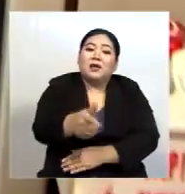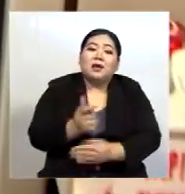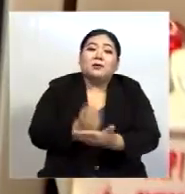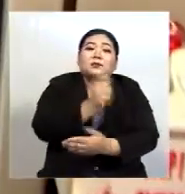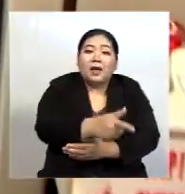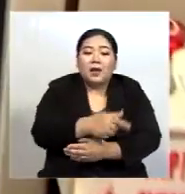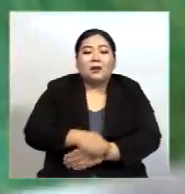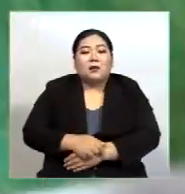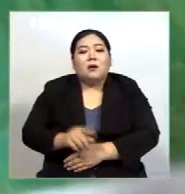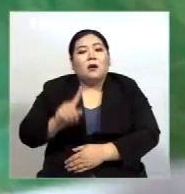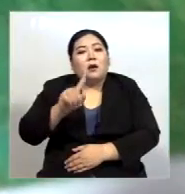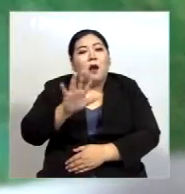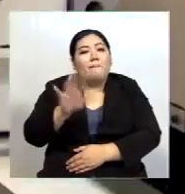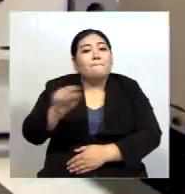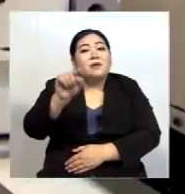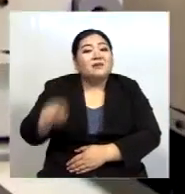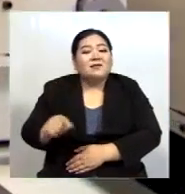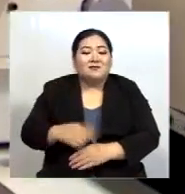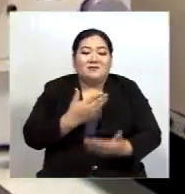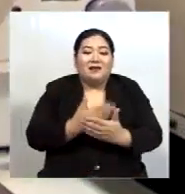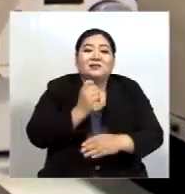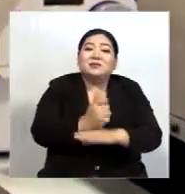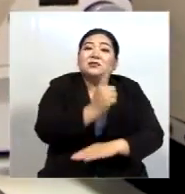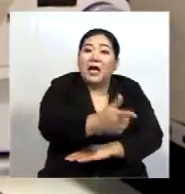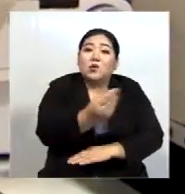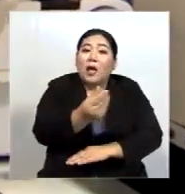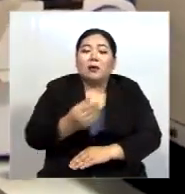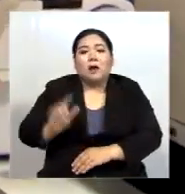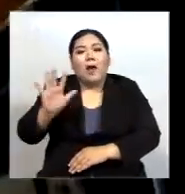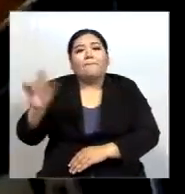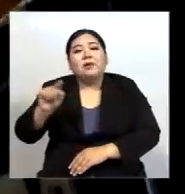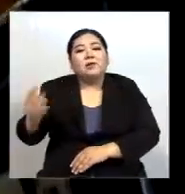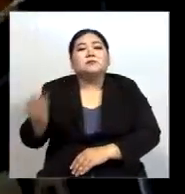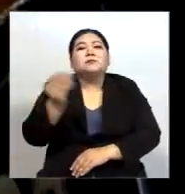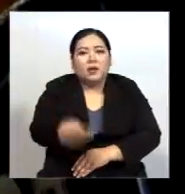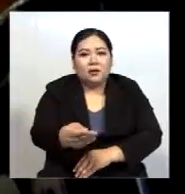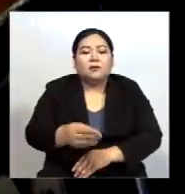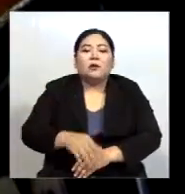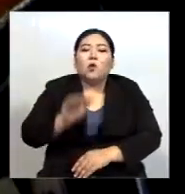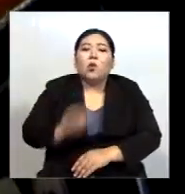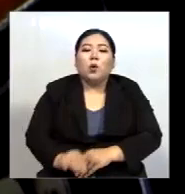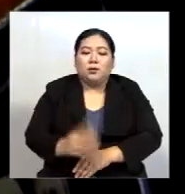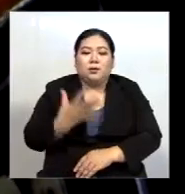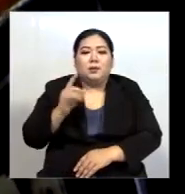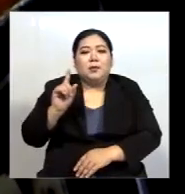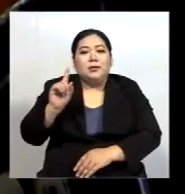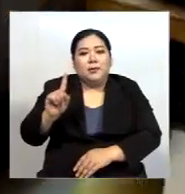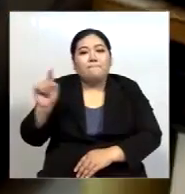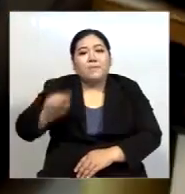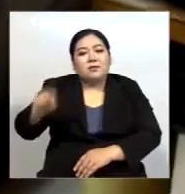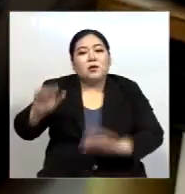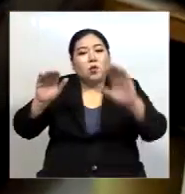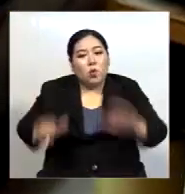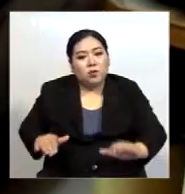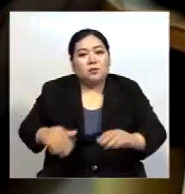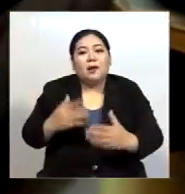ประกันสังคมฝ่ายละร้อยละ5ของค่าจ้างหลังจากนี้ปรับลดด้านละ 1% ค่ะก็คือจะลดเหลือฝ่